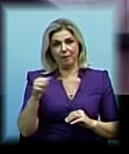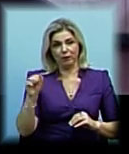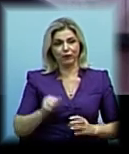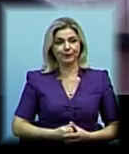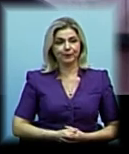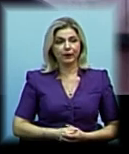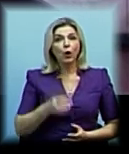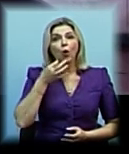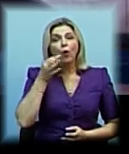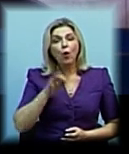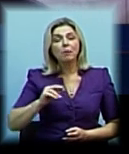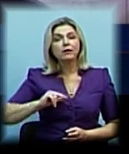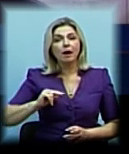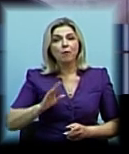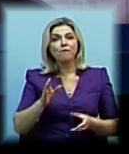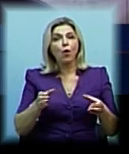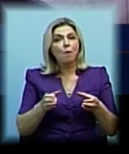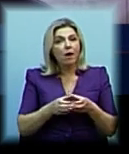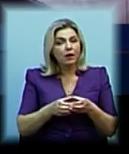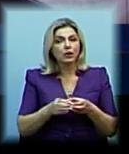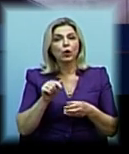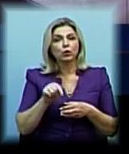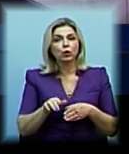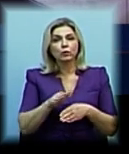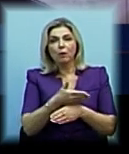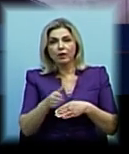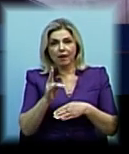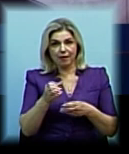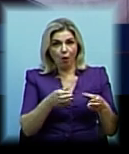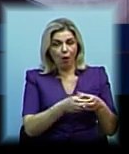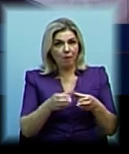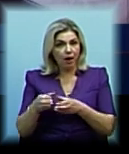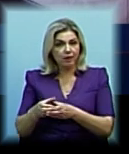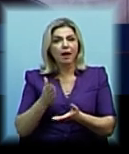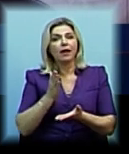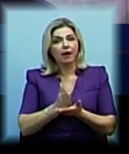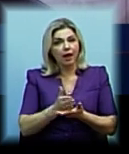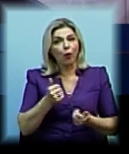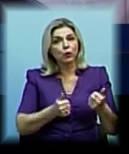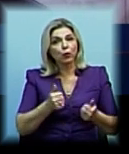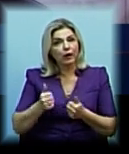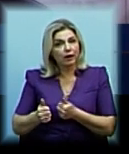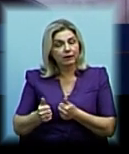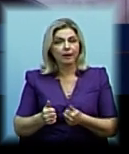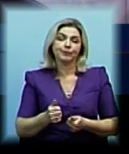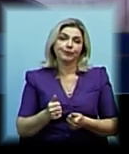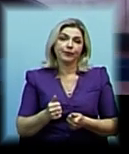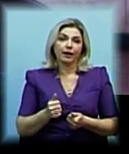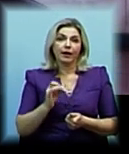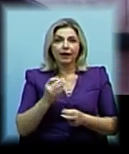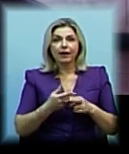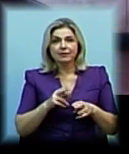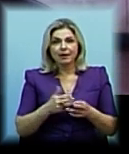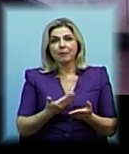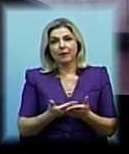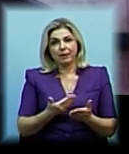Досвід роботи в команді, тому що тут поділені на команди, є конкуренти, так як, ну, це